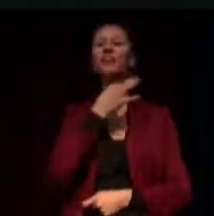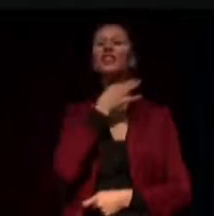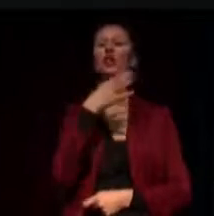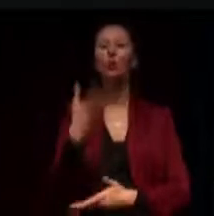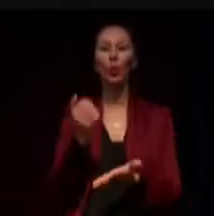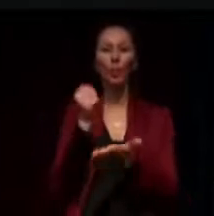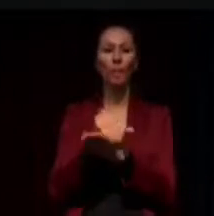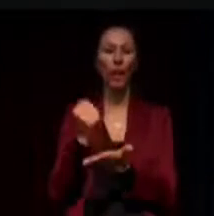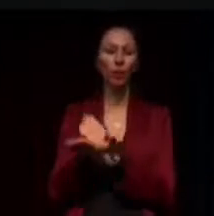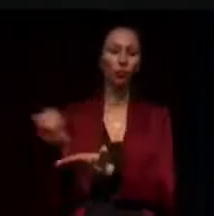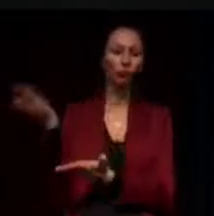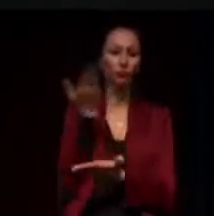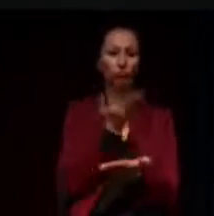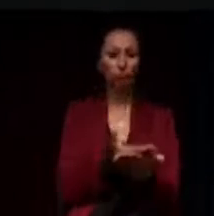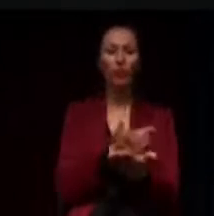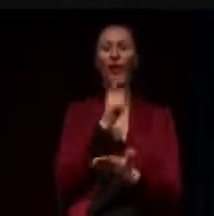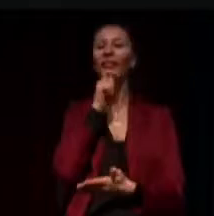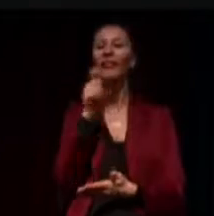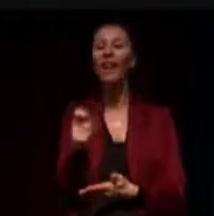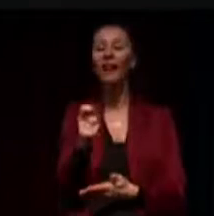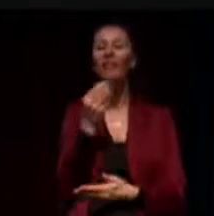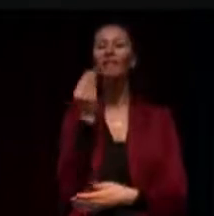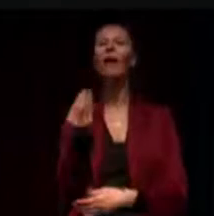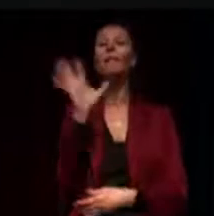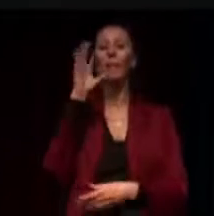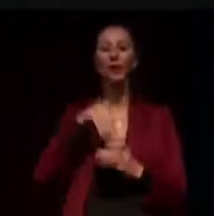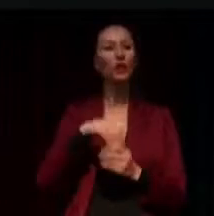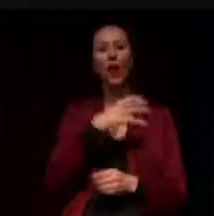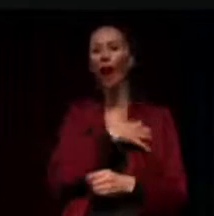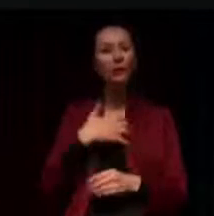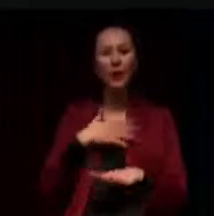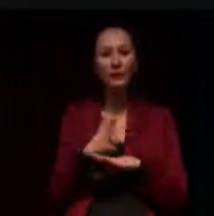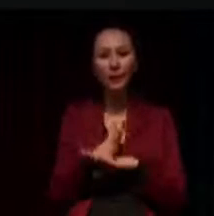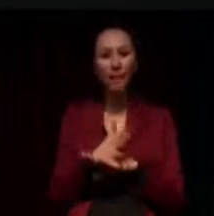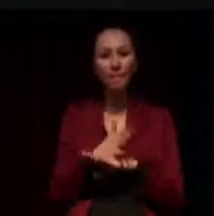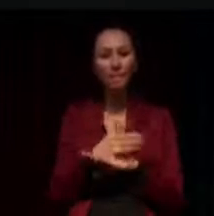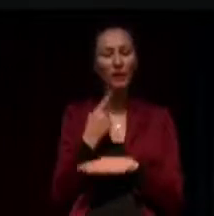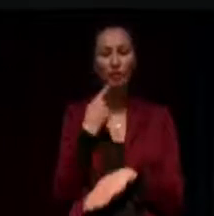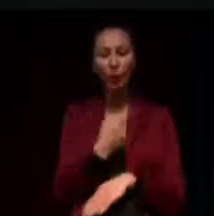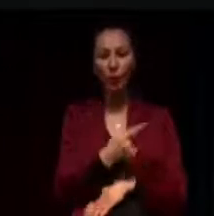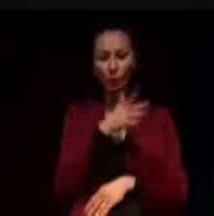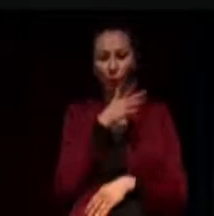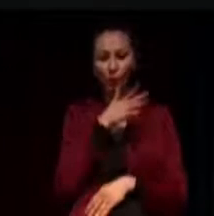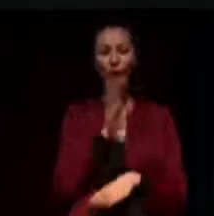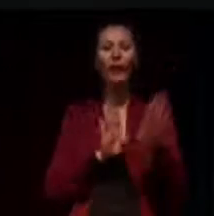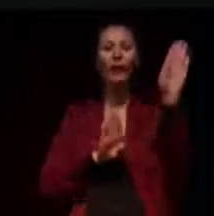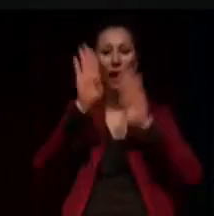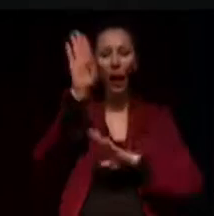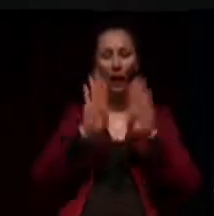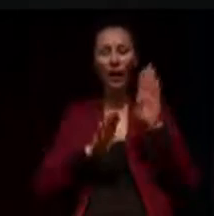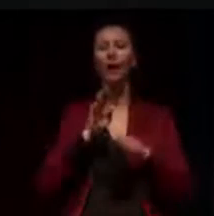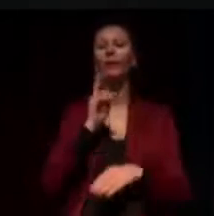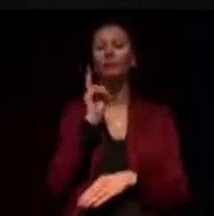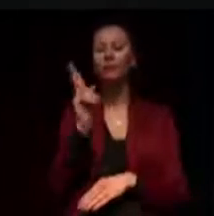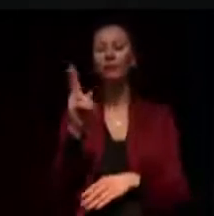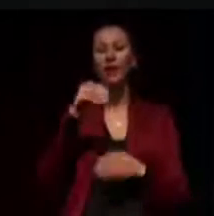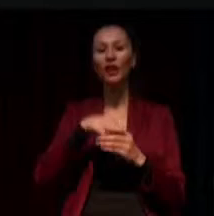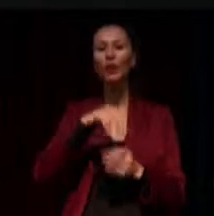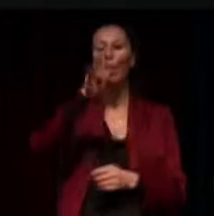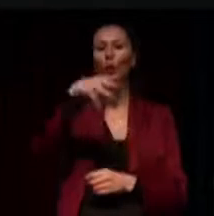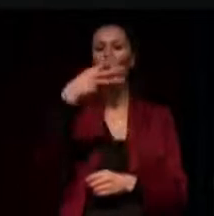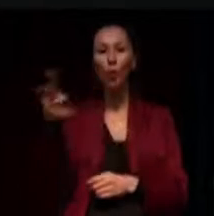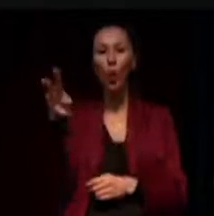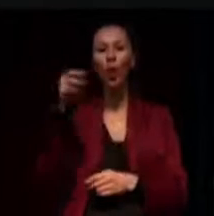teşekkür mektubu sundu. Teklif vermeme ana gerekçelerinde ne söylediler biliyor musunuz arkadaşlar? İhaleyi TL değil Euro